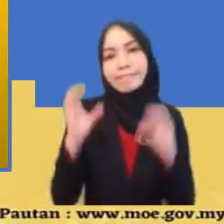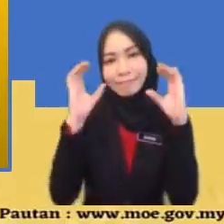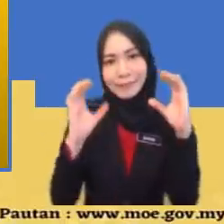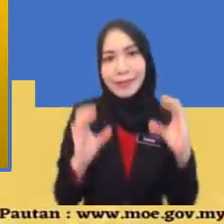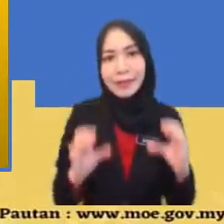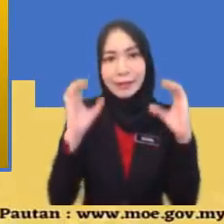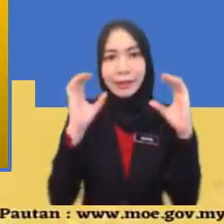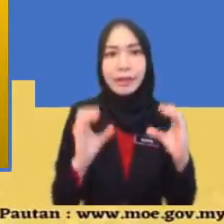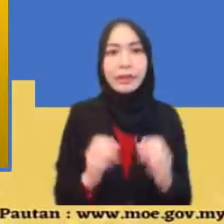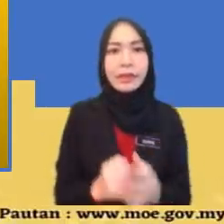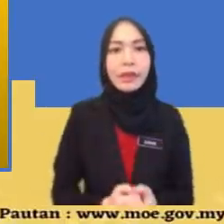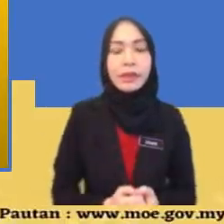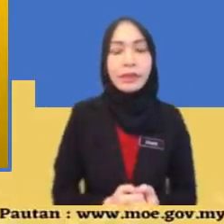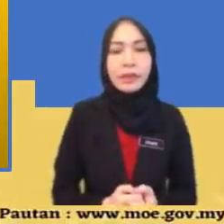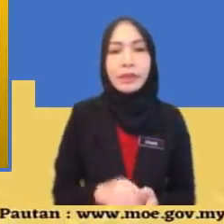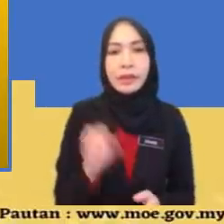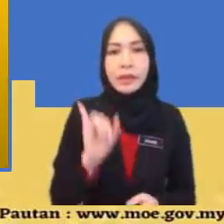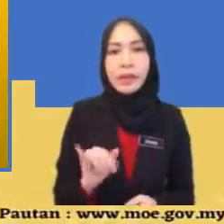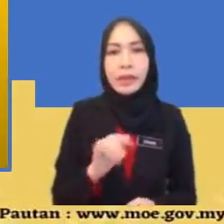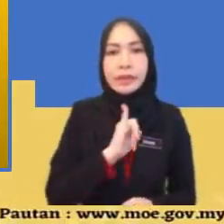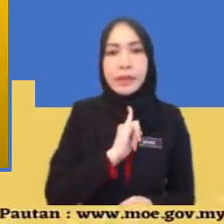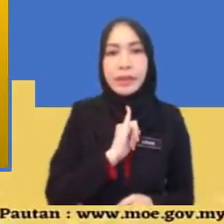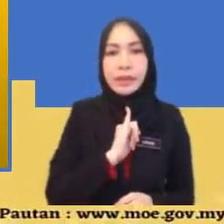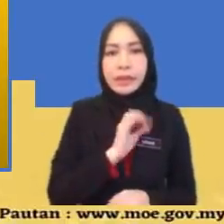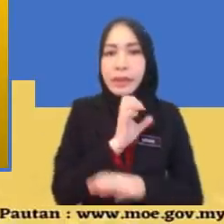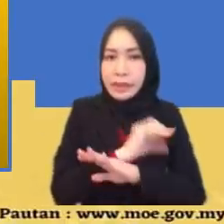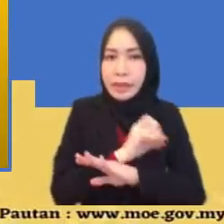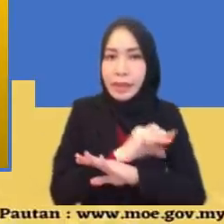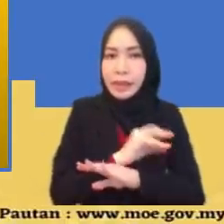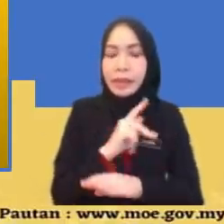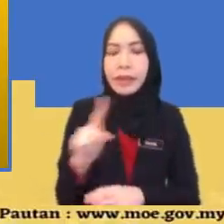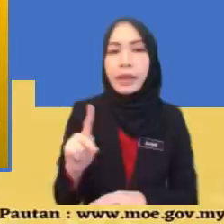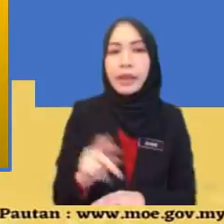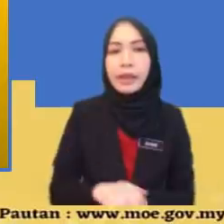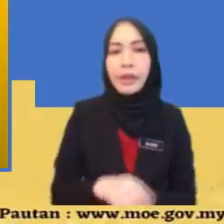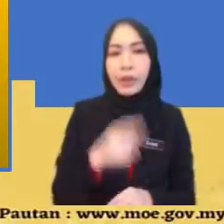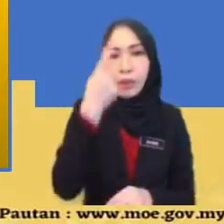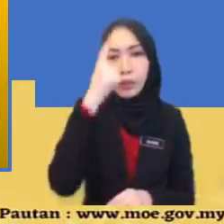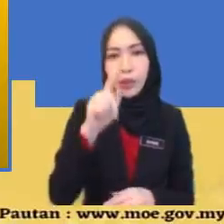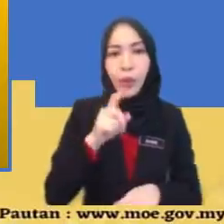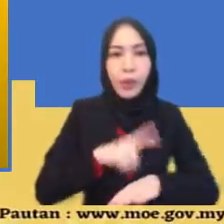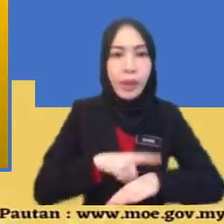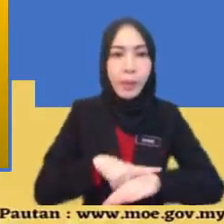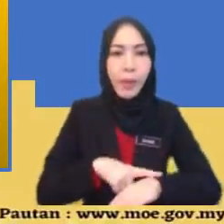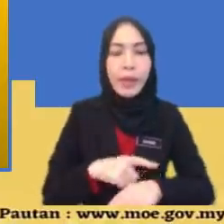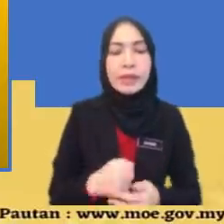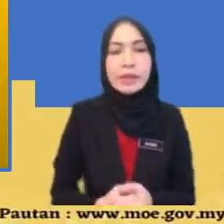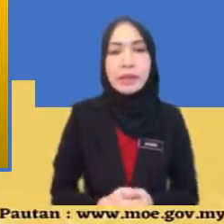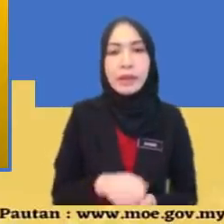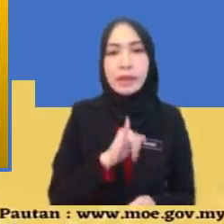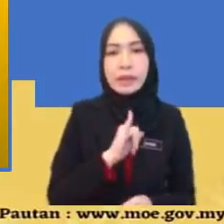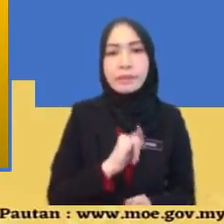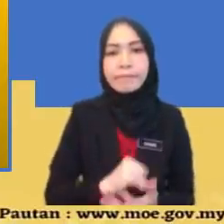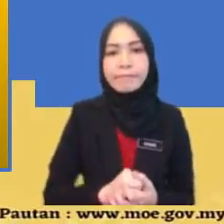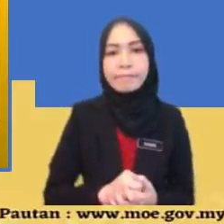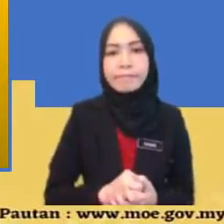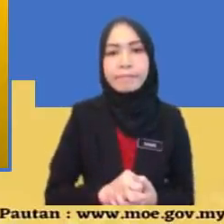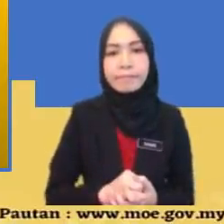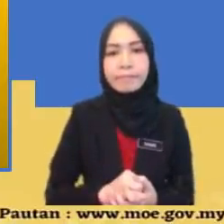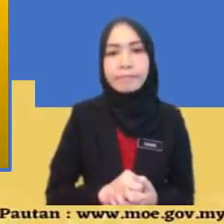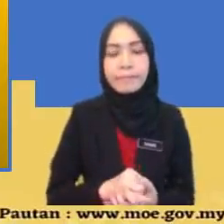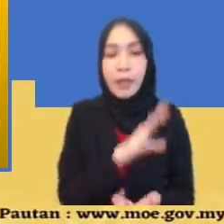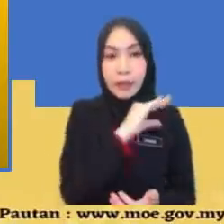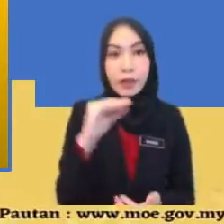dilaksanakan dalam tempo yang saya Sebutkan selain dipakai tuh ke PM juga melihat aspek pentaksiran khususnya pentaksiran